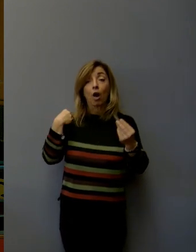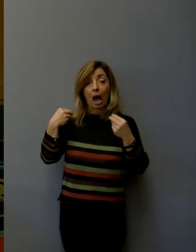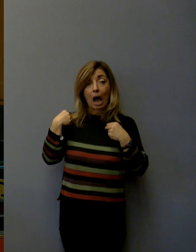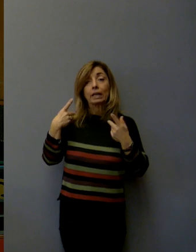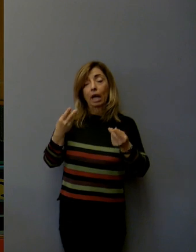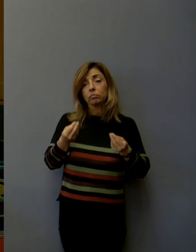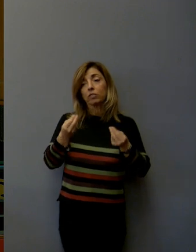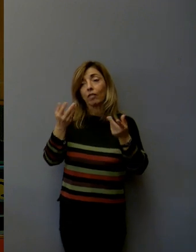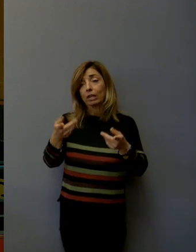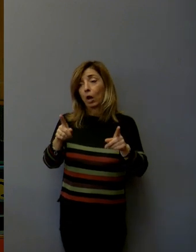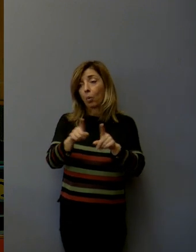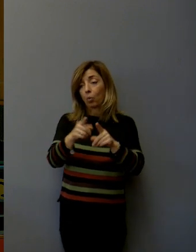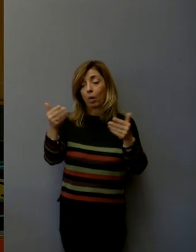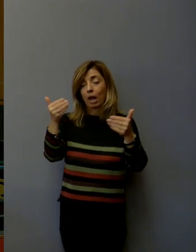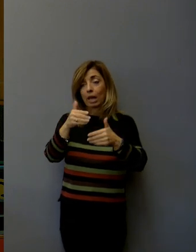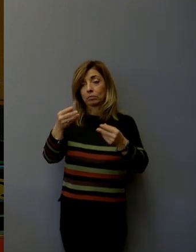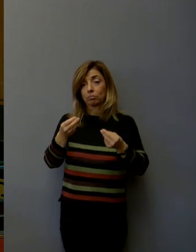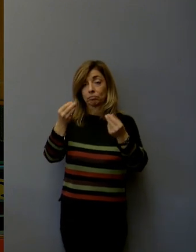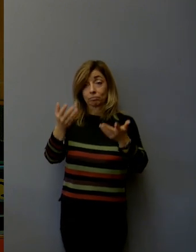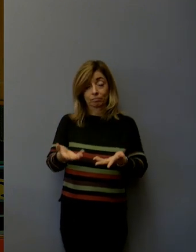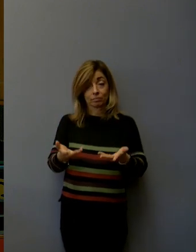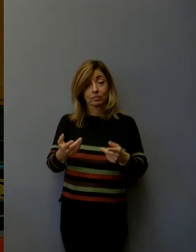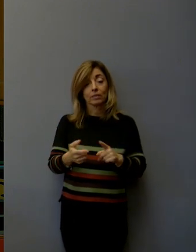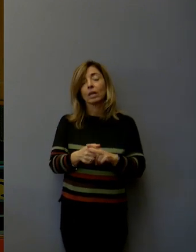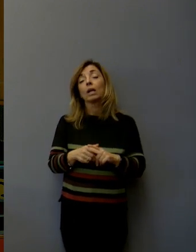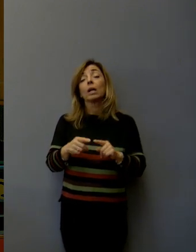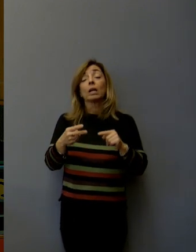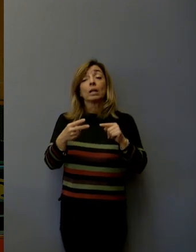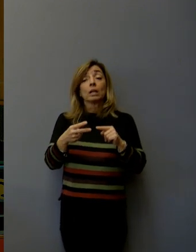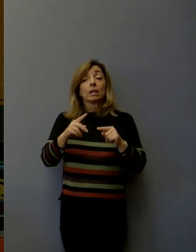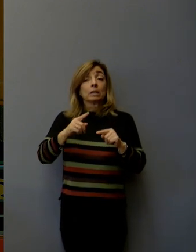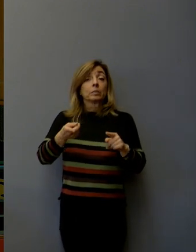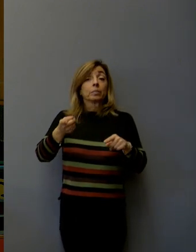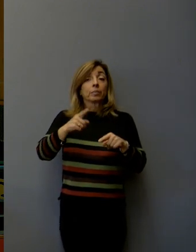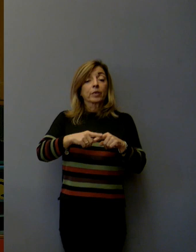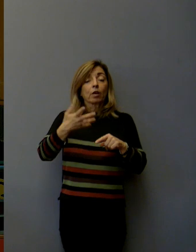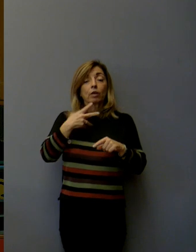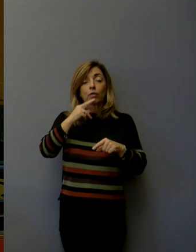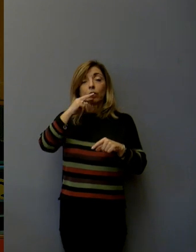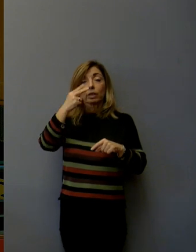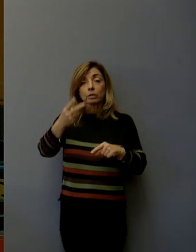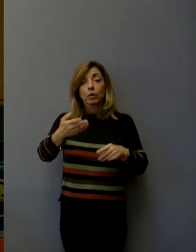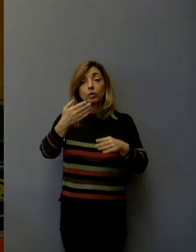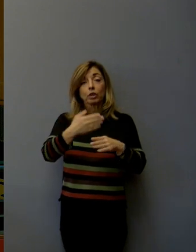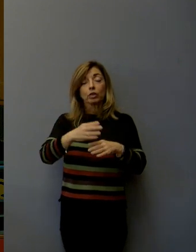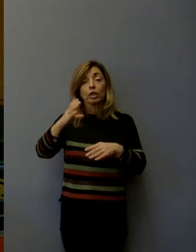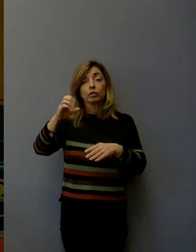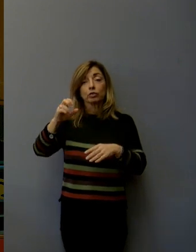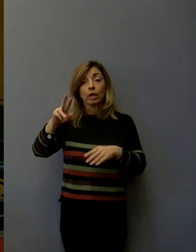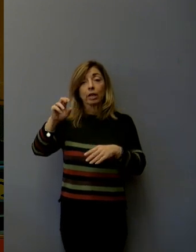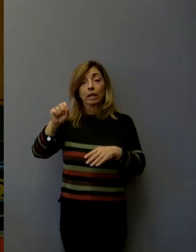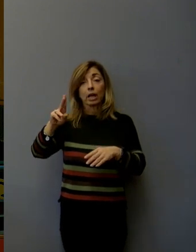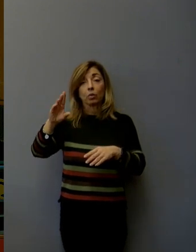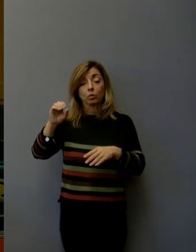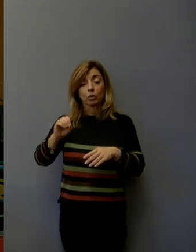Come è stata concessa stasera secondariamente secondariamente volevo rispondere un attimino anche al consigliere Ceraudo dove